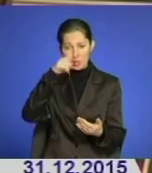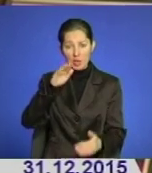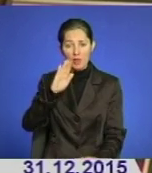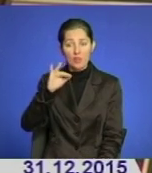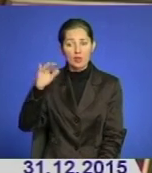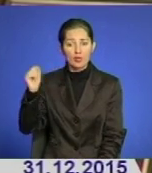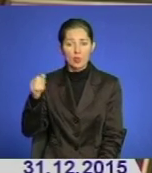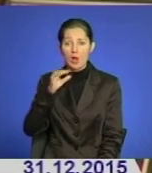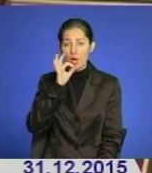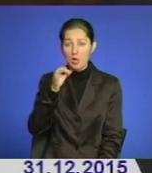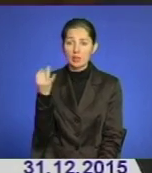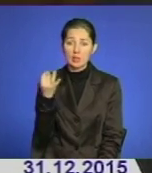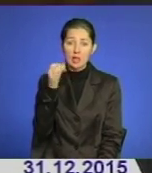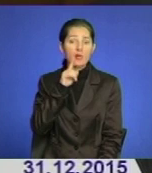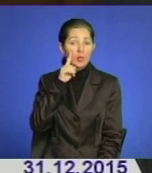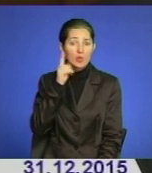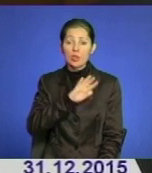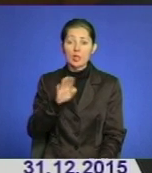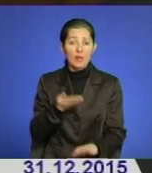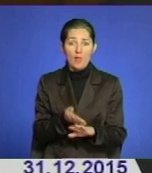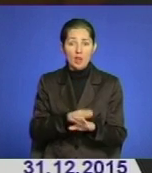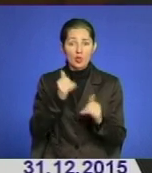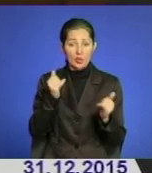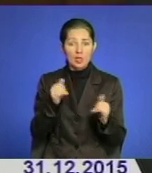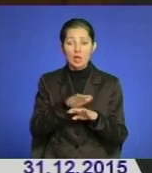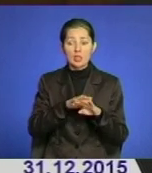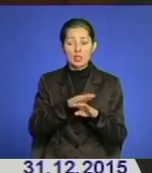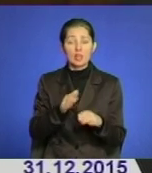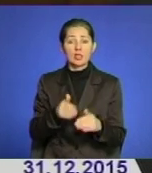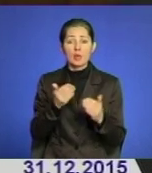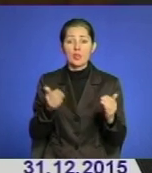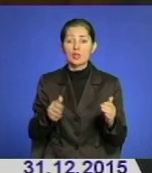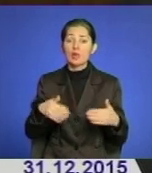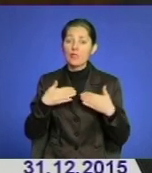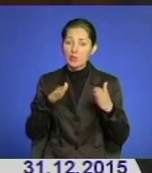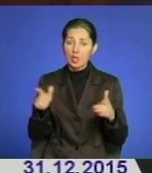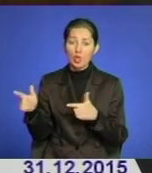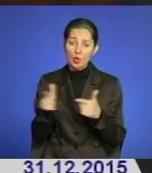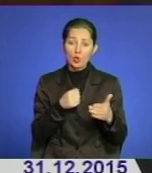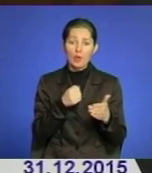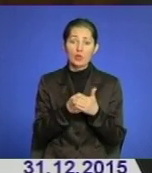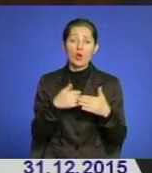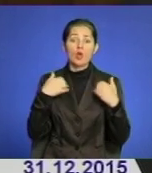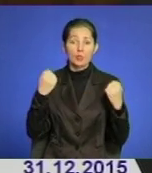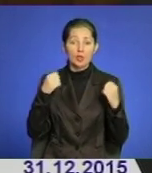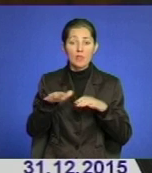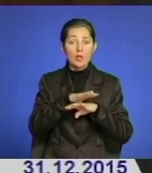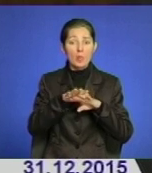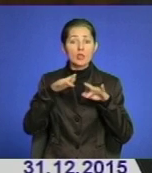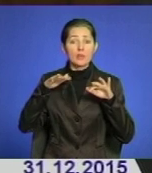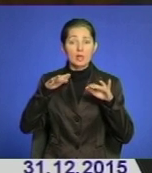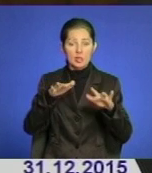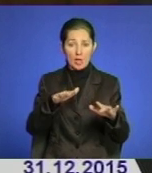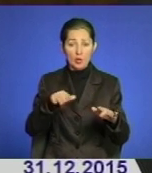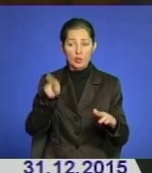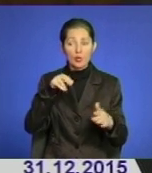зацікавити молодь неважко. Зараз населення більш відкрите і готове до спортивно-масових заходів, до